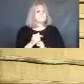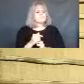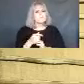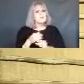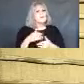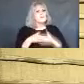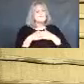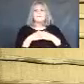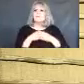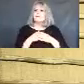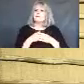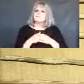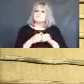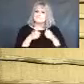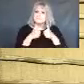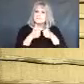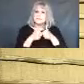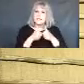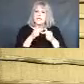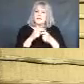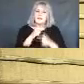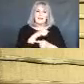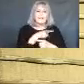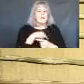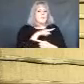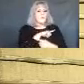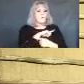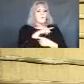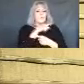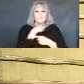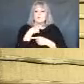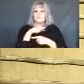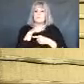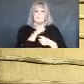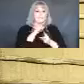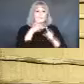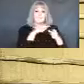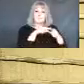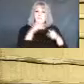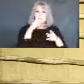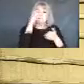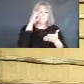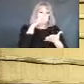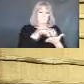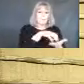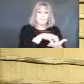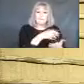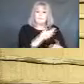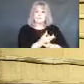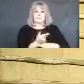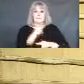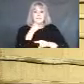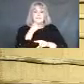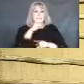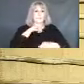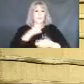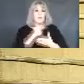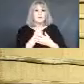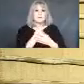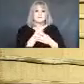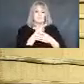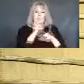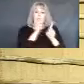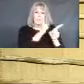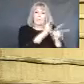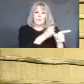vrienden, dit pas so, jy sien hier die thema van hulle bid, hulle word ons nou gedreig om nie verder in sy naam te praat nie, en dan bid hulle, wat bid hulle?